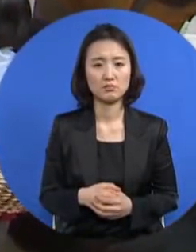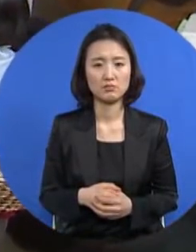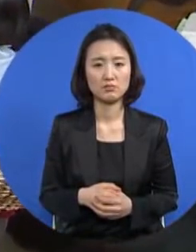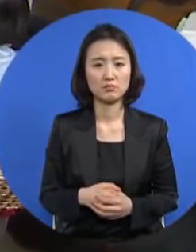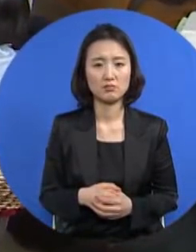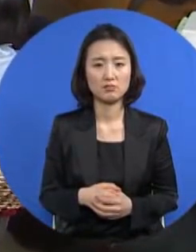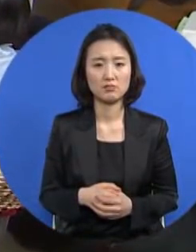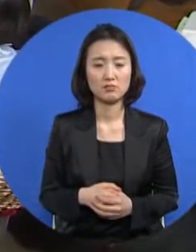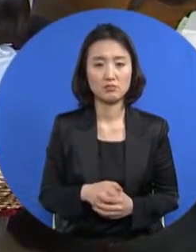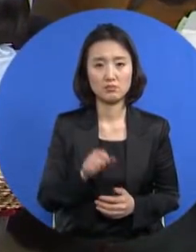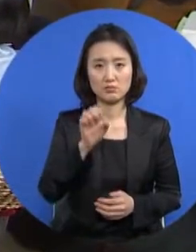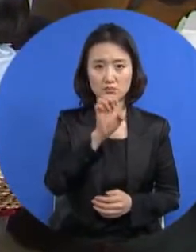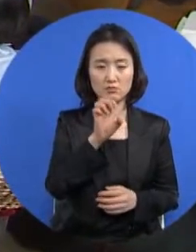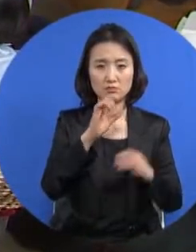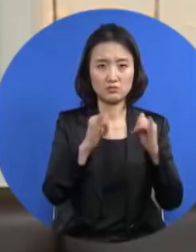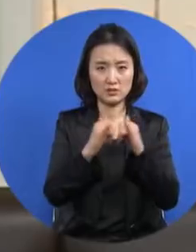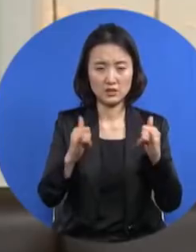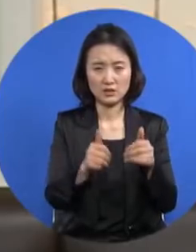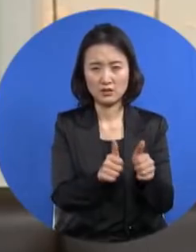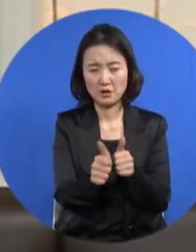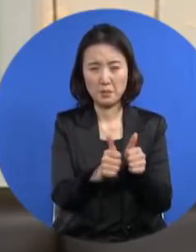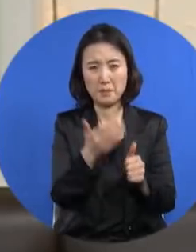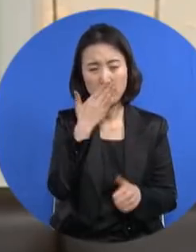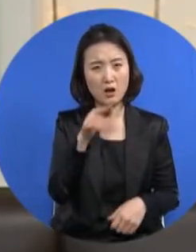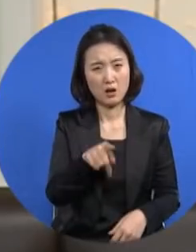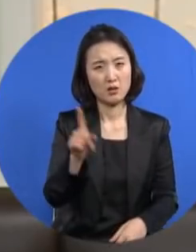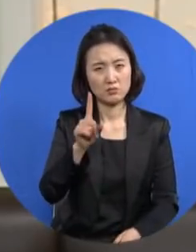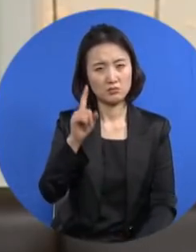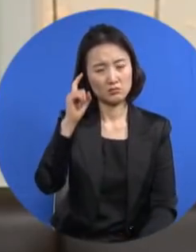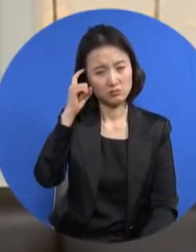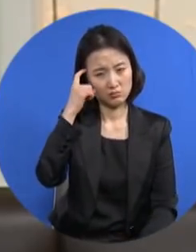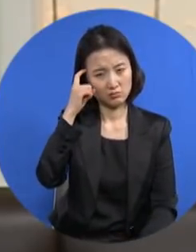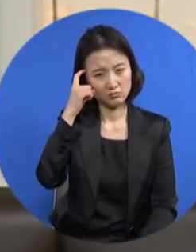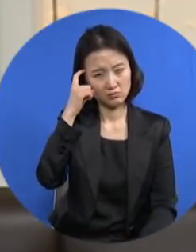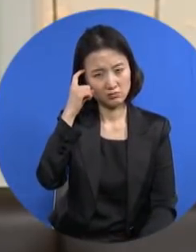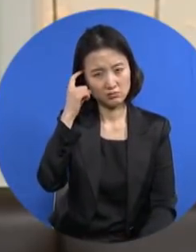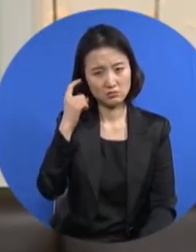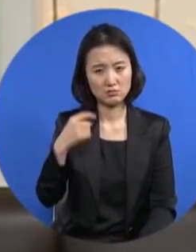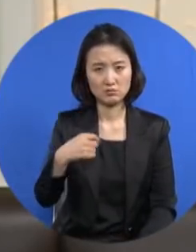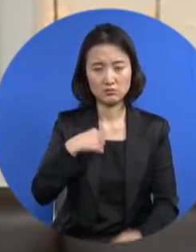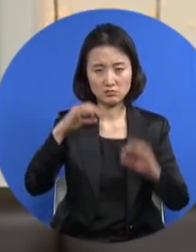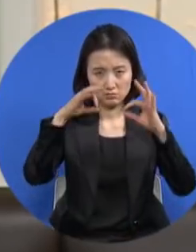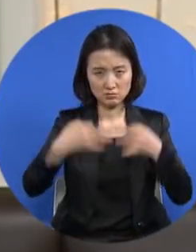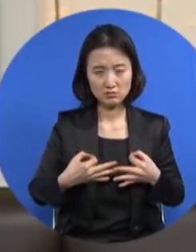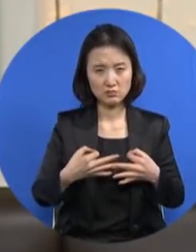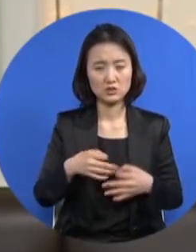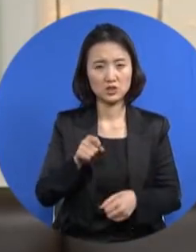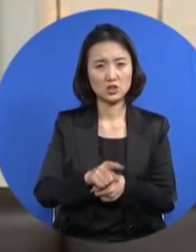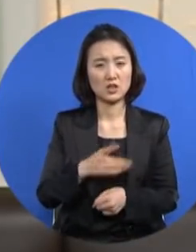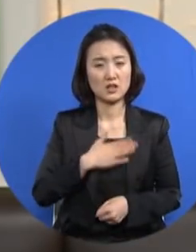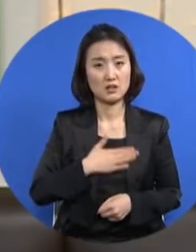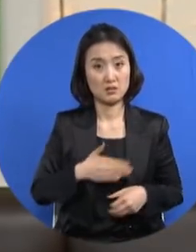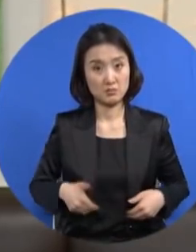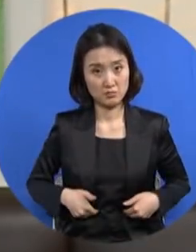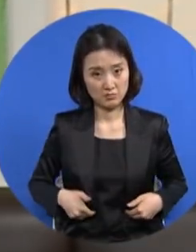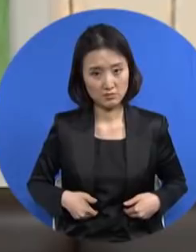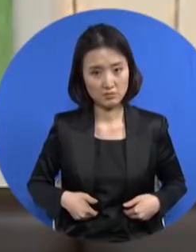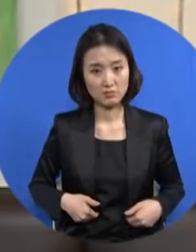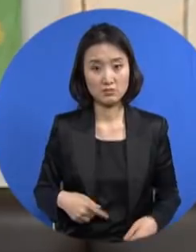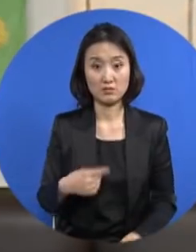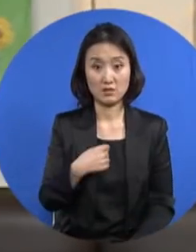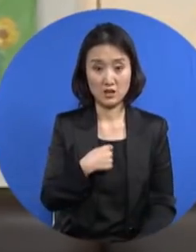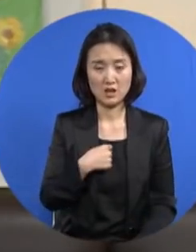그러면은 유럽인들과 경쟁해서 이길 만한 아이템이 뭘까? 그럼 저를 잘 알아야 되잖아요. 네. 저는요,